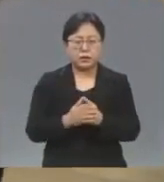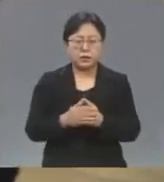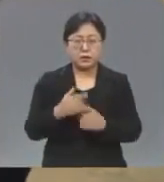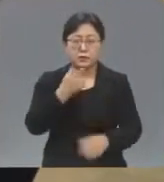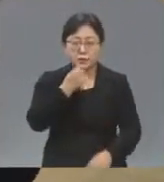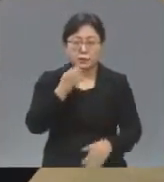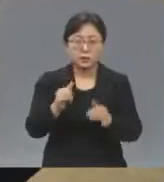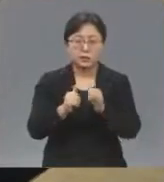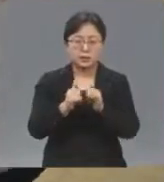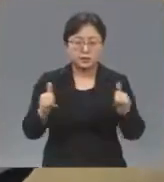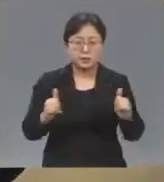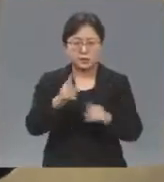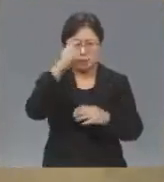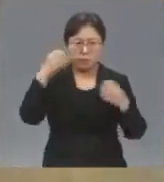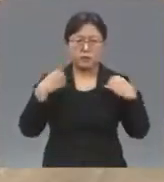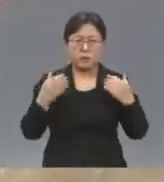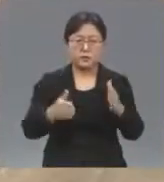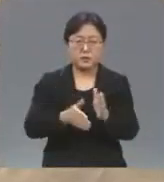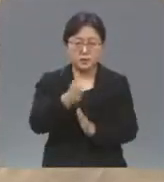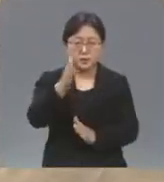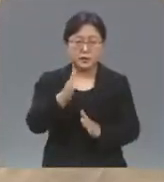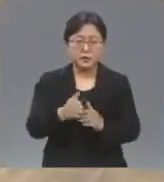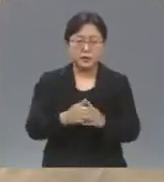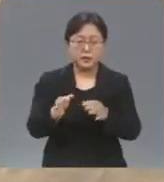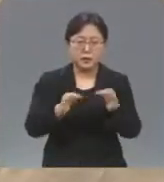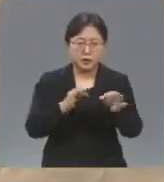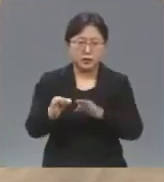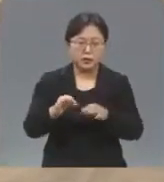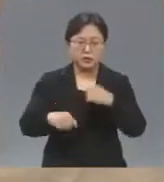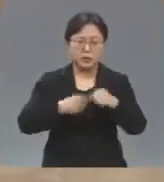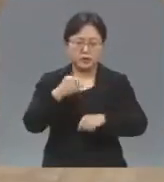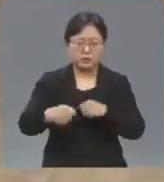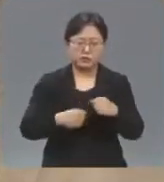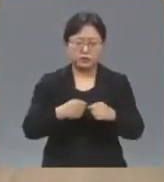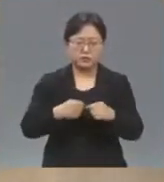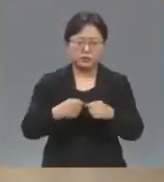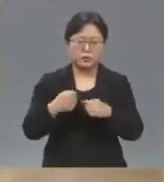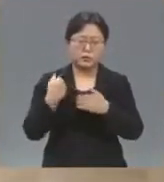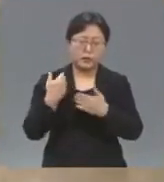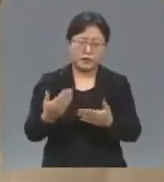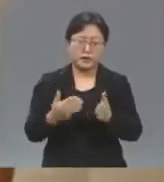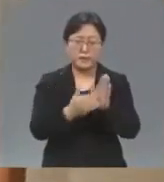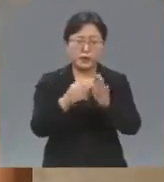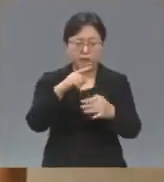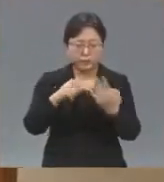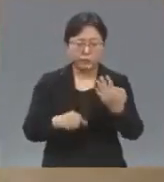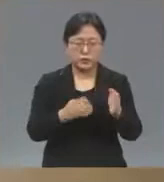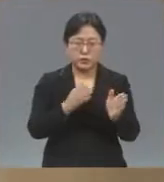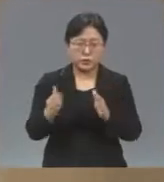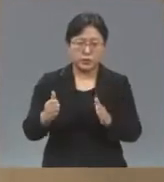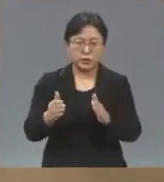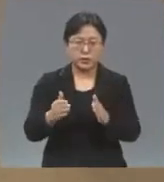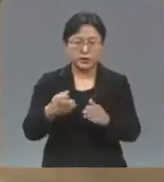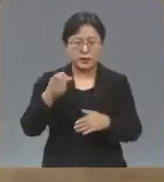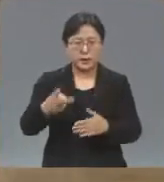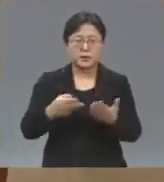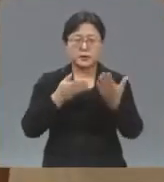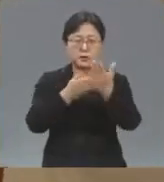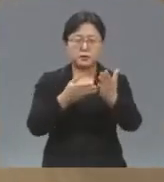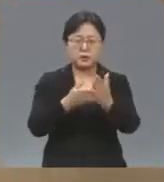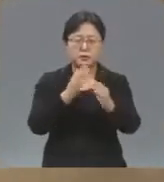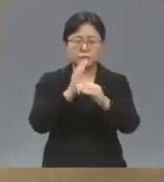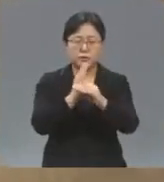소상공인 들은 정부와 자치단체가 영업의 자유를 보장할 수 있는 방역 수칙을 마련할 것을 촉구하고